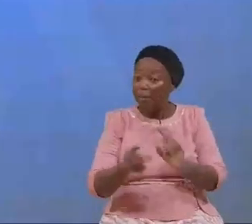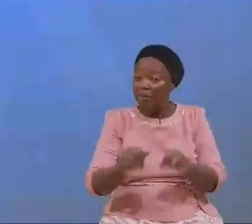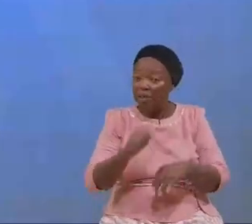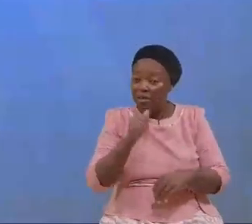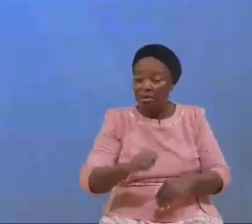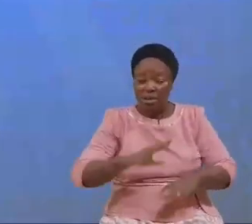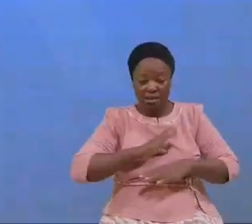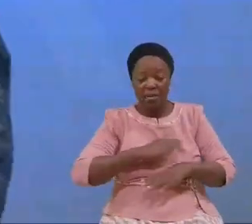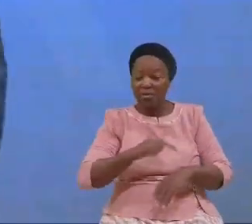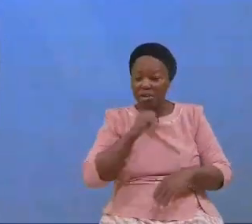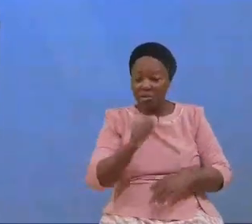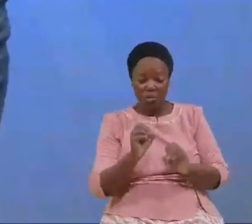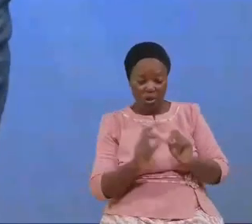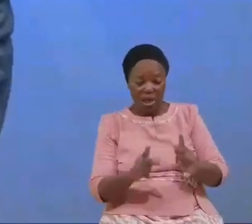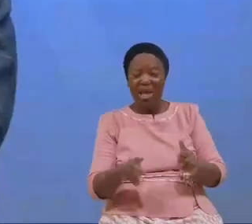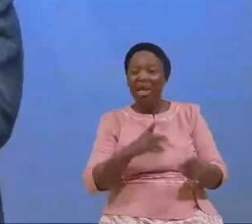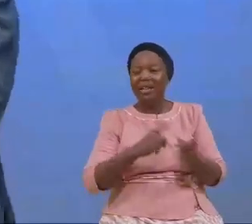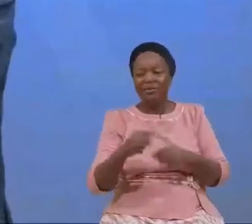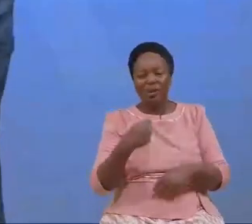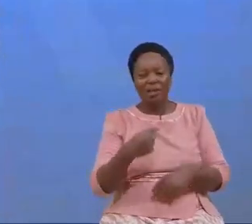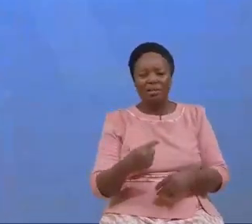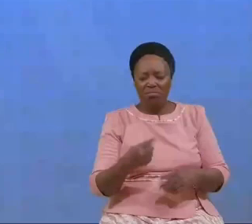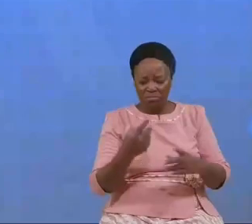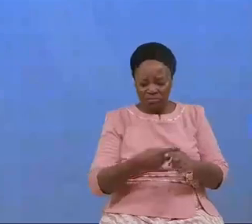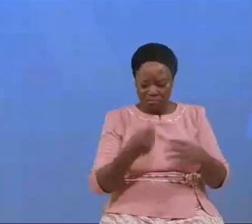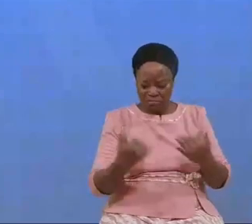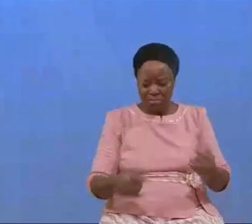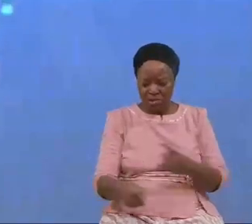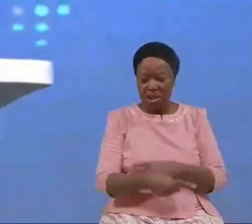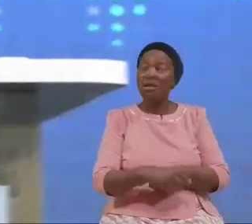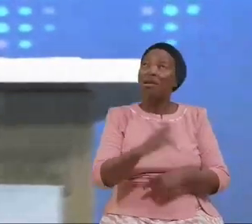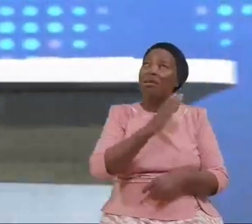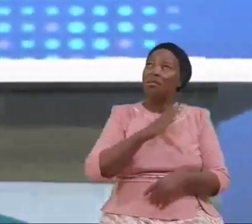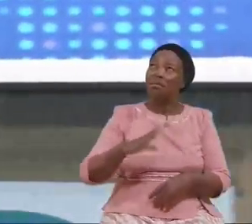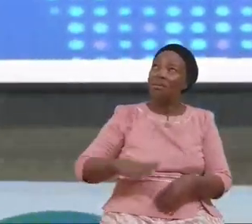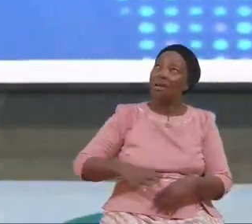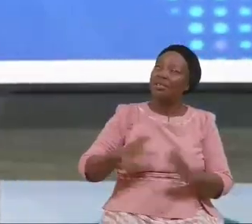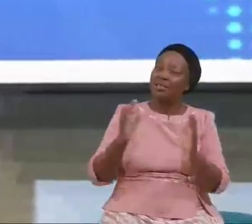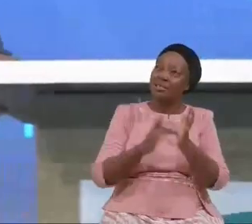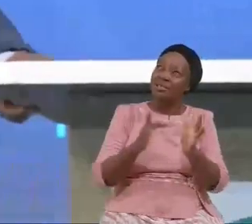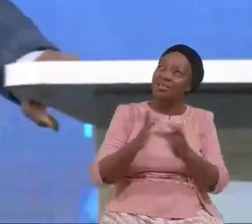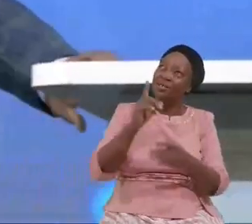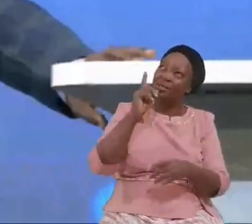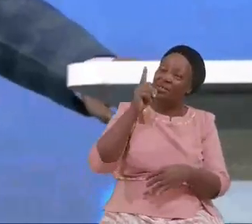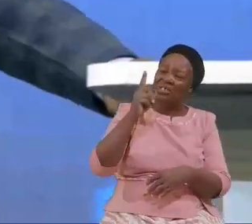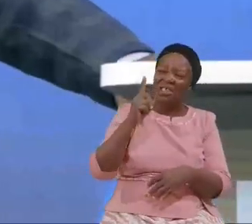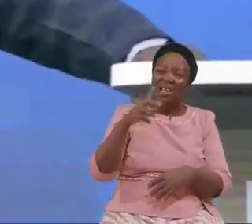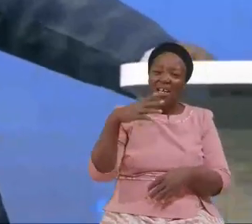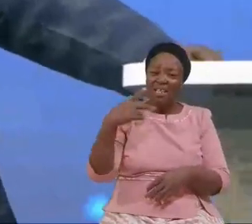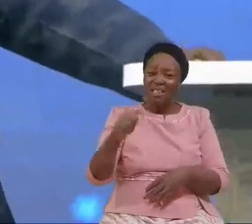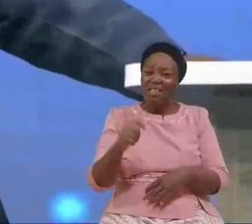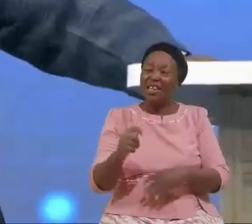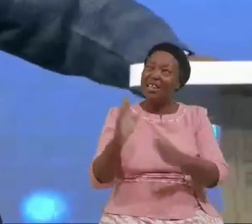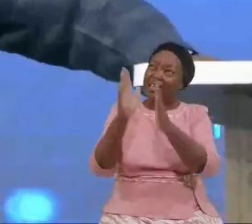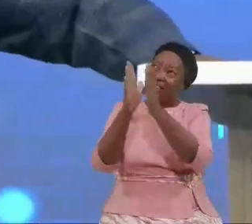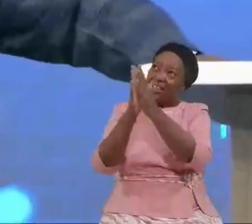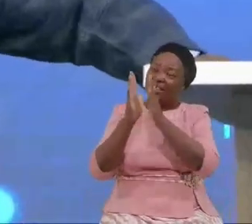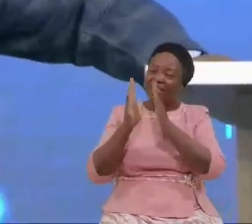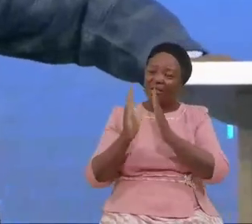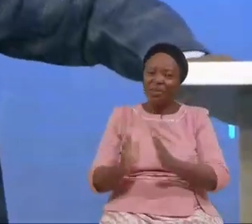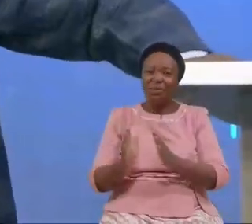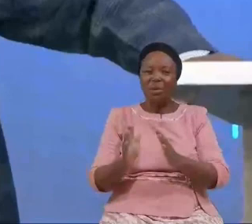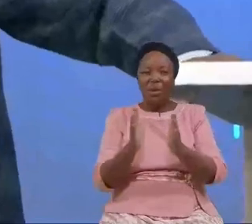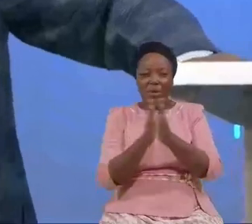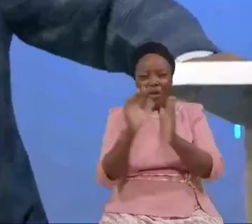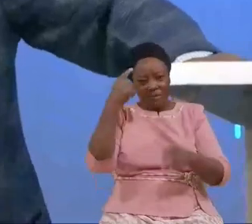si tu te dis à partir d'aujourd'hui Christ Jésus Christ l'intercesseur priant